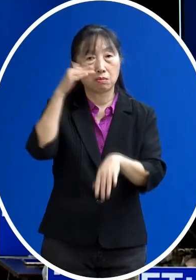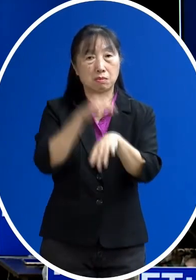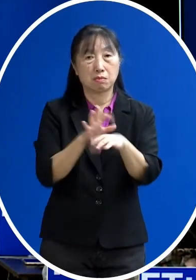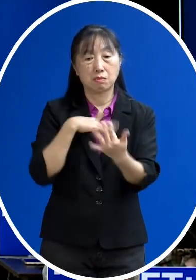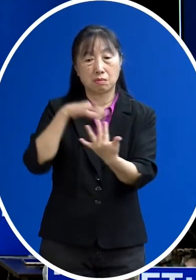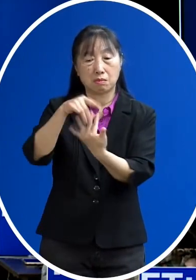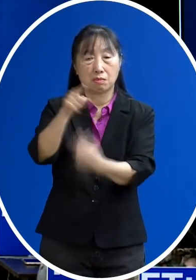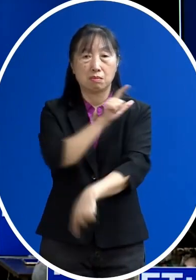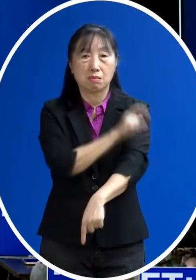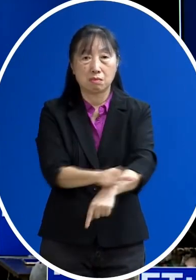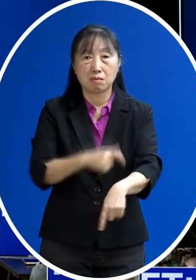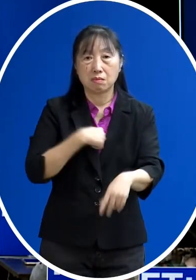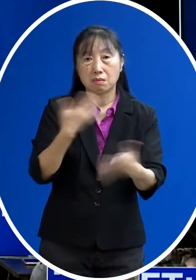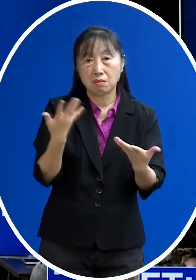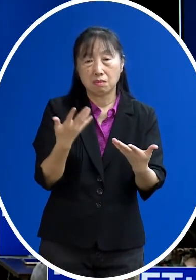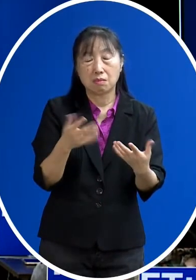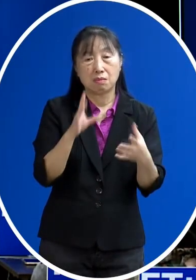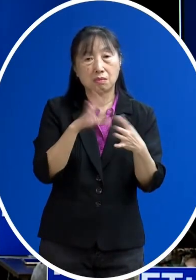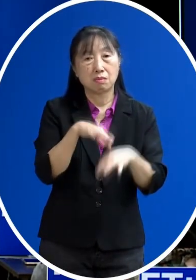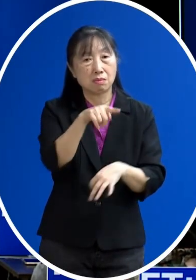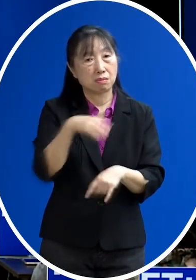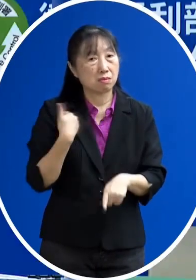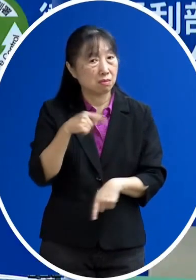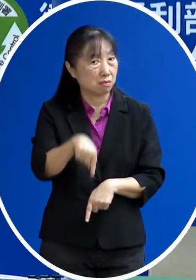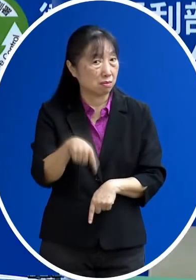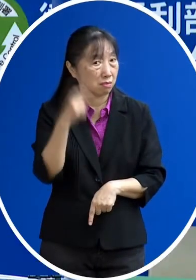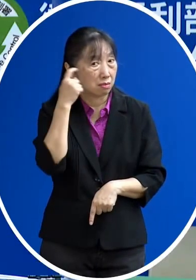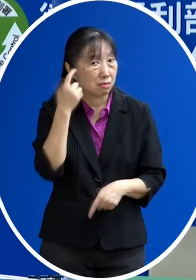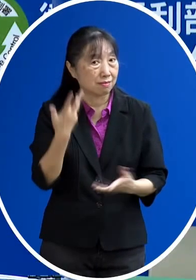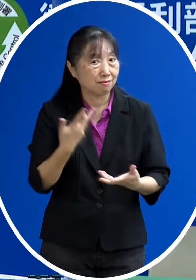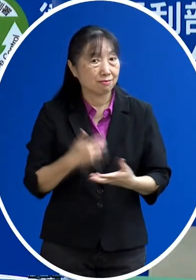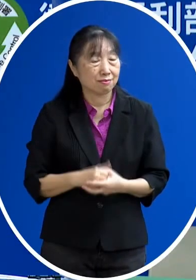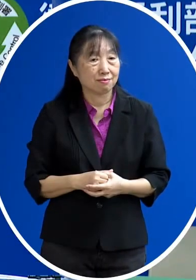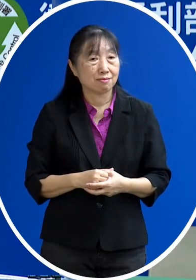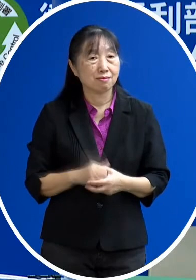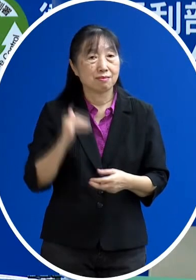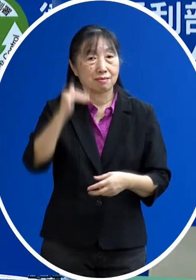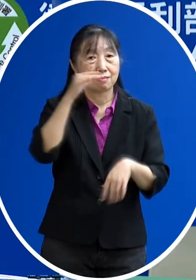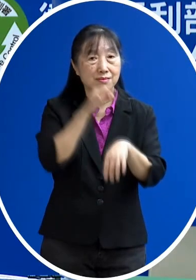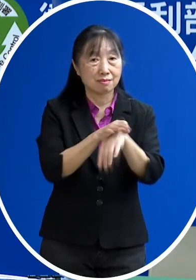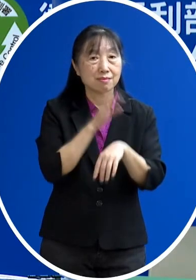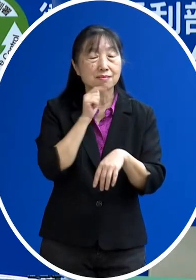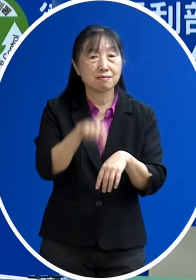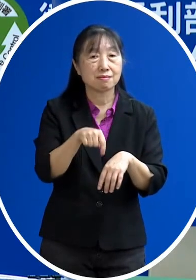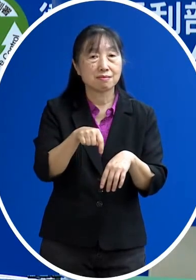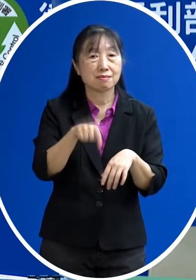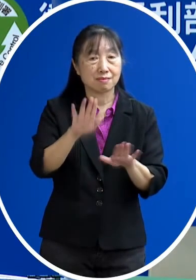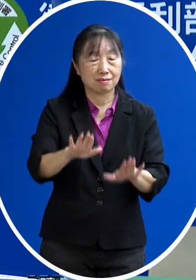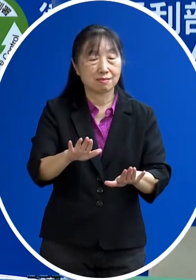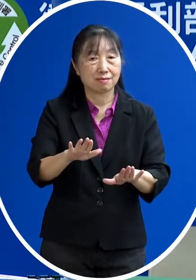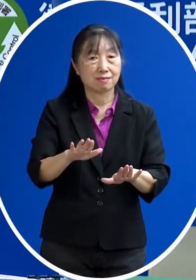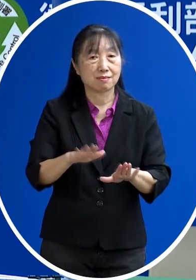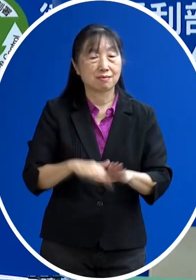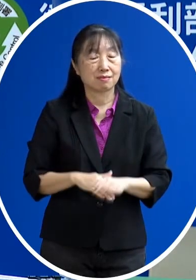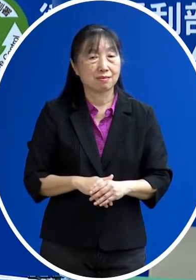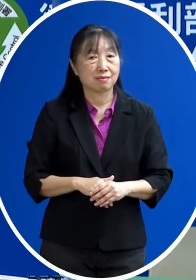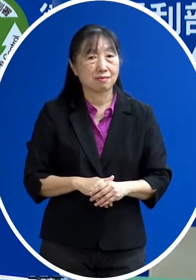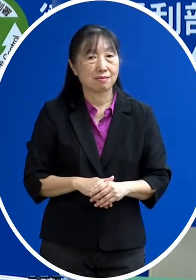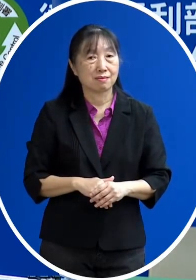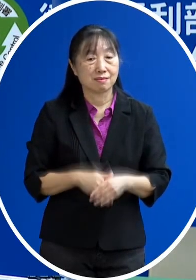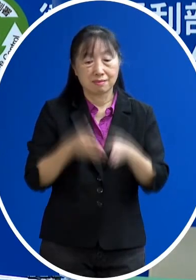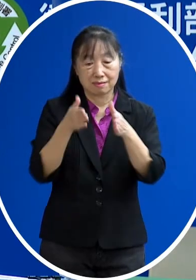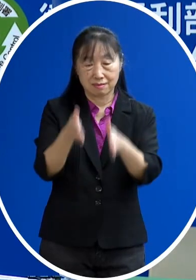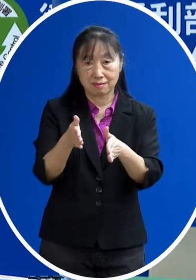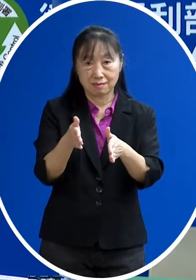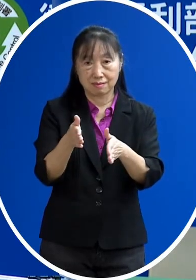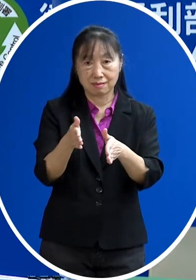看这样网络上的一个状况？谢谢。 是，有关高端目前其实我们针对